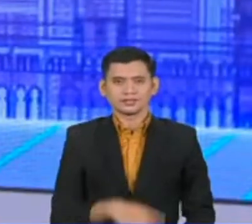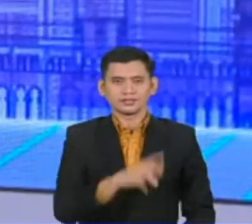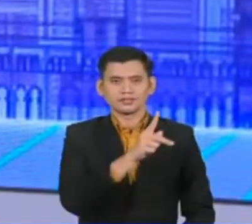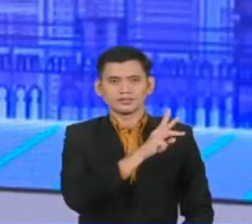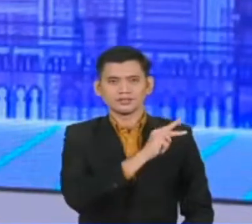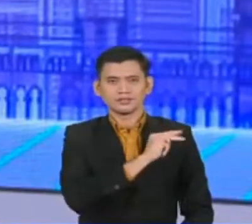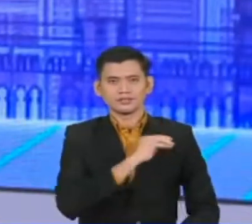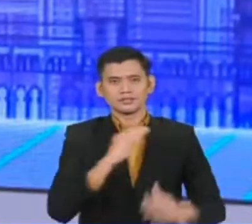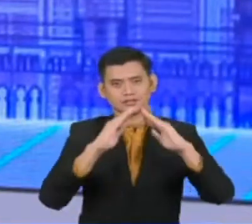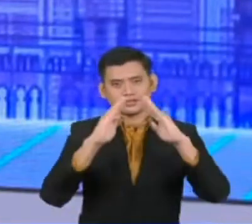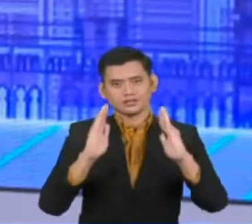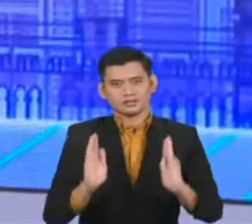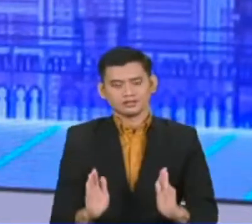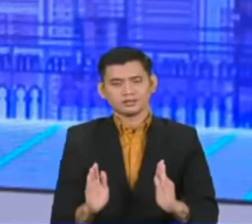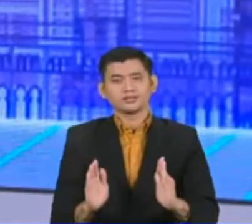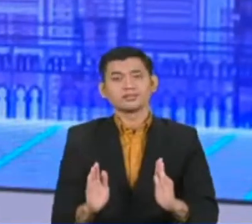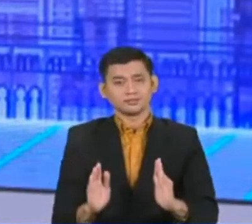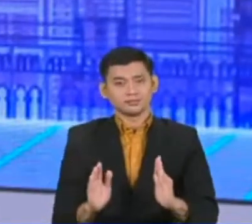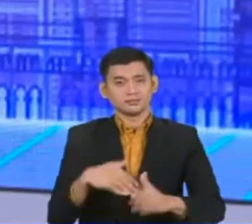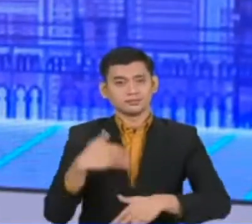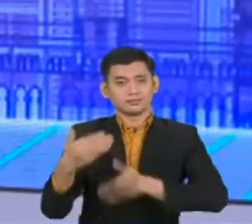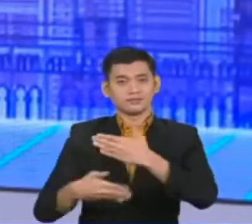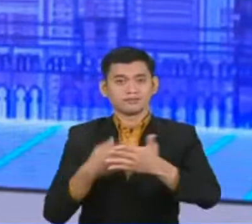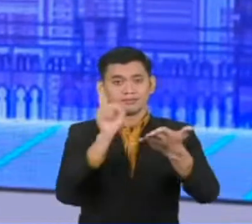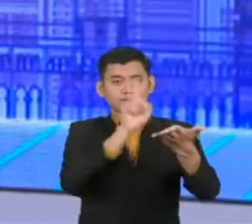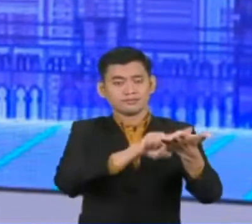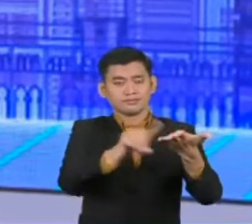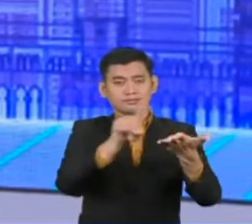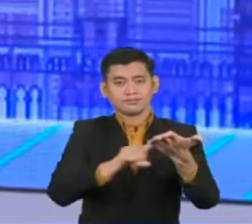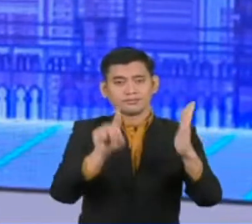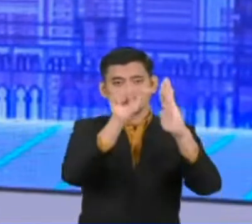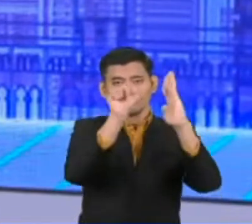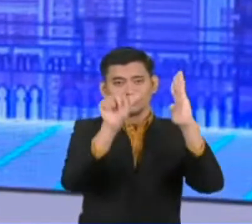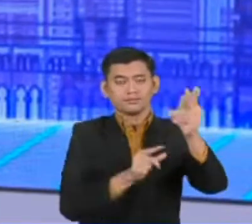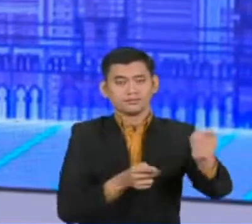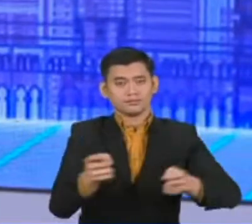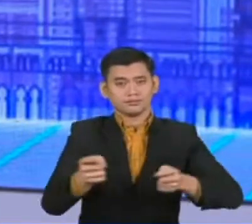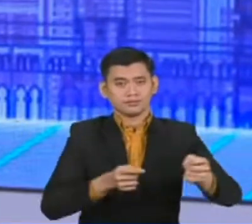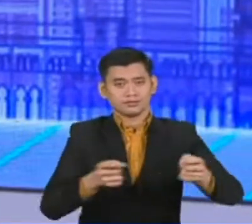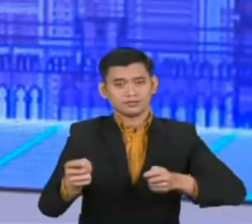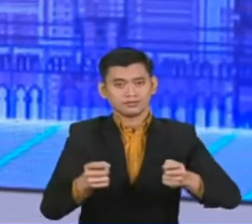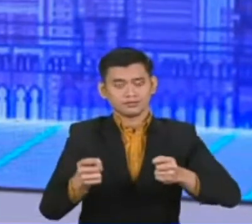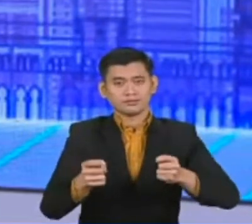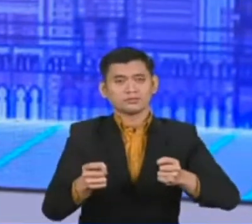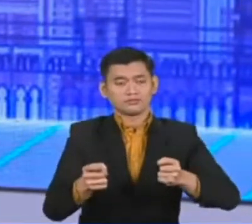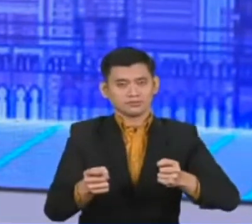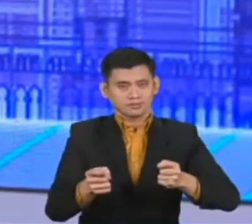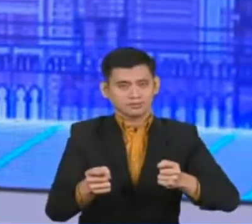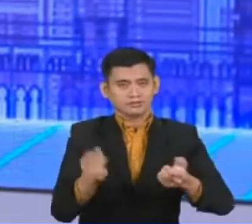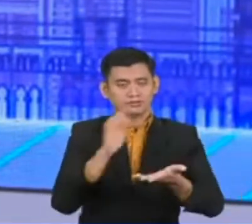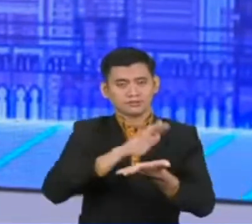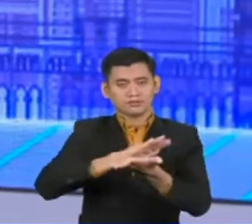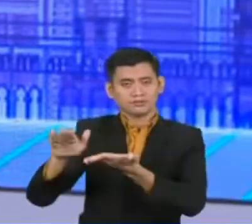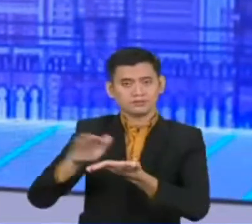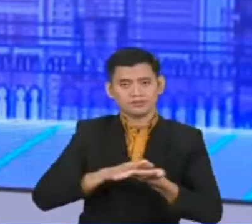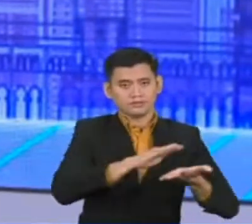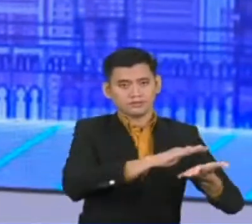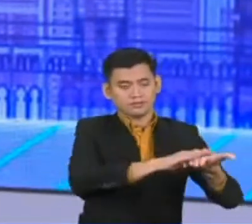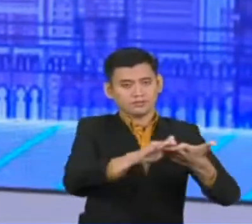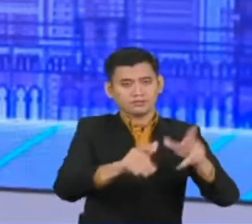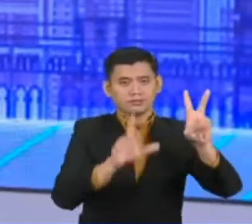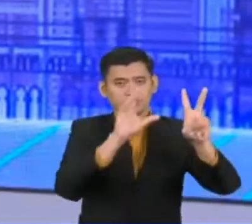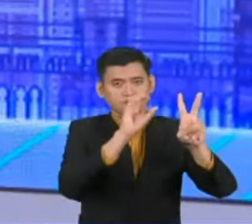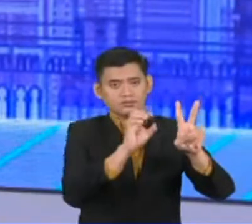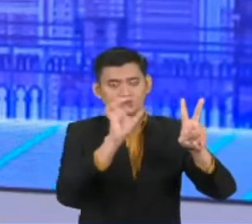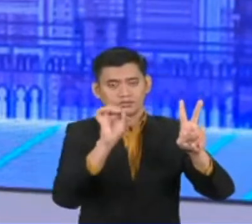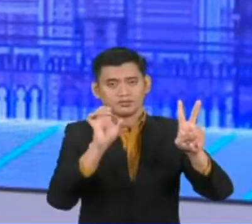Kementerian Perumahan dan Kerajaan Tempatan dalam proses menyemak semula Akta Pengurusan Sisa Pepejal dan Pembersihan Awam 2007, kurungan